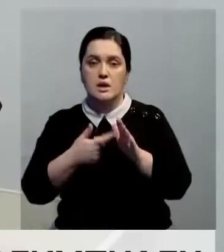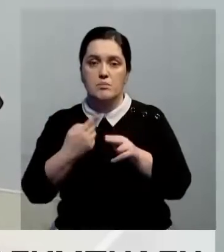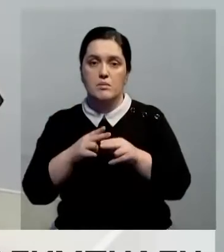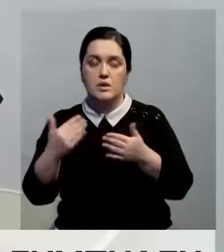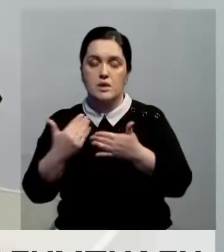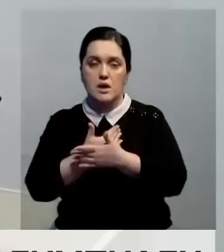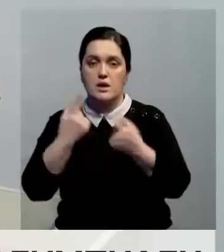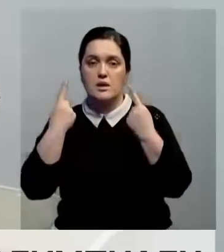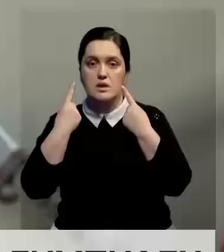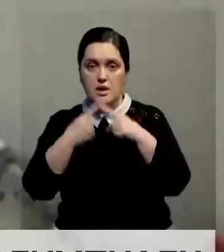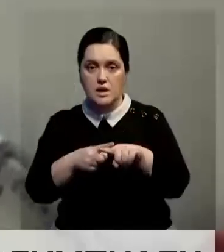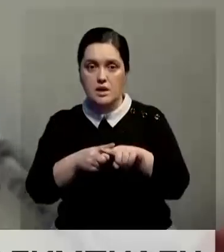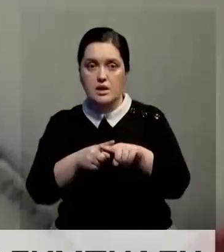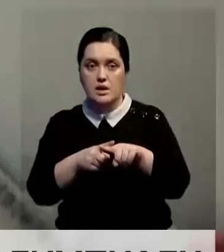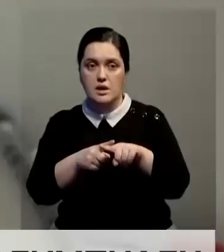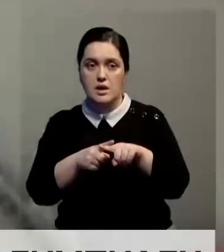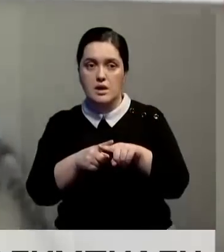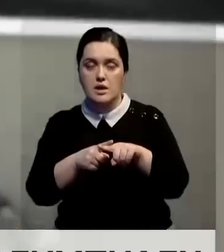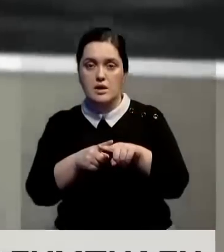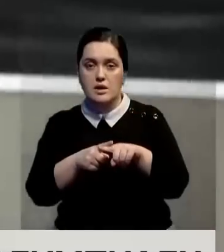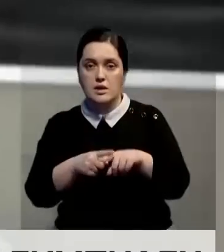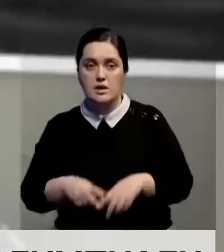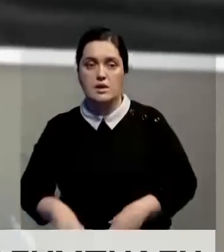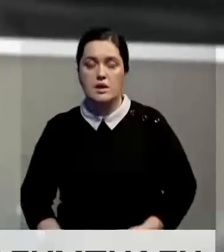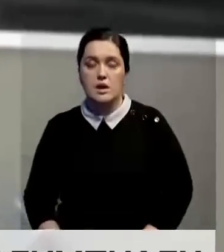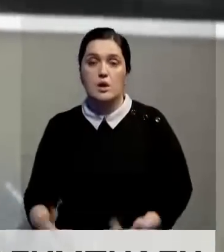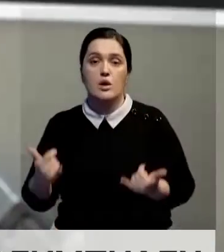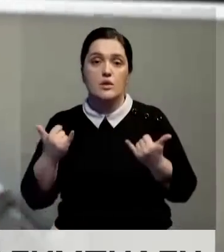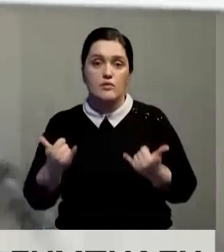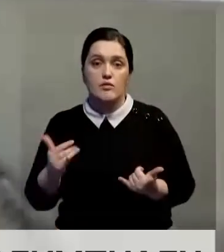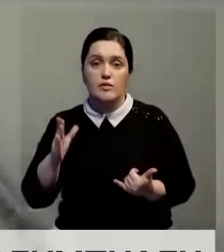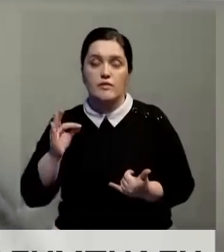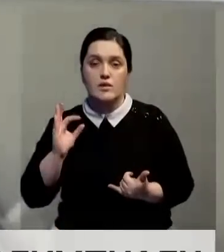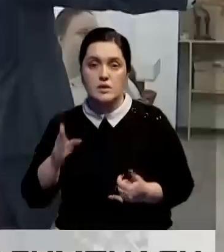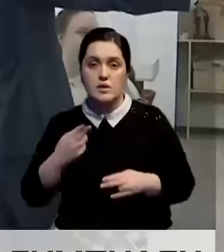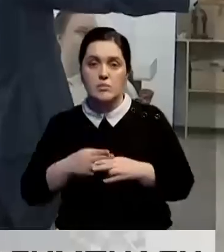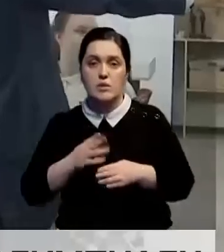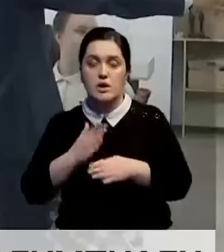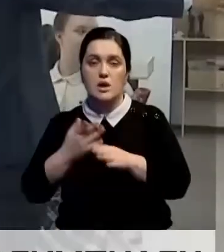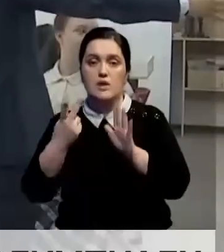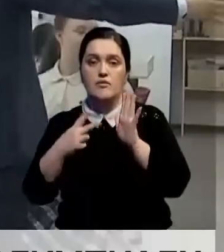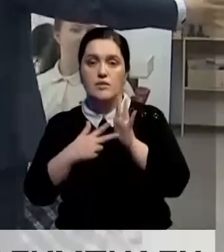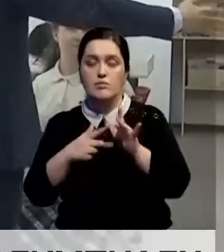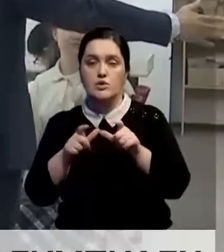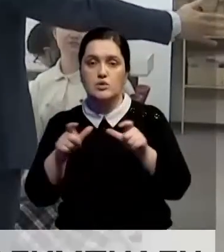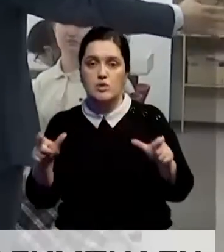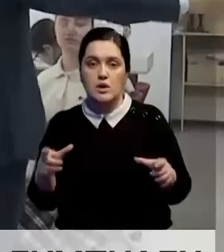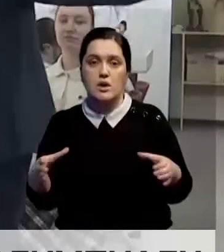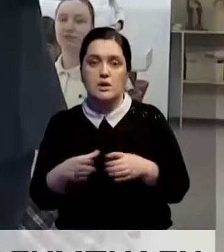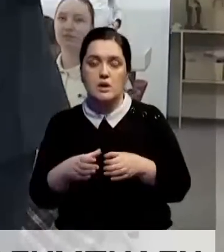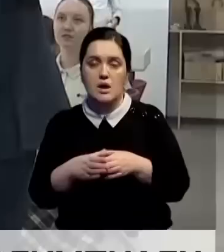новейшими технологиями. И задачи вполне актуальные. Сегодня на востоке страны сформировано 28 школьных команд